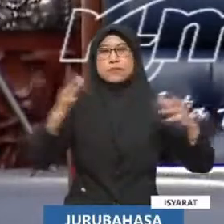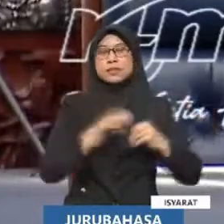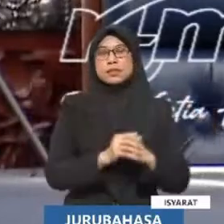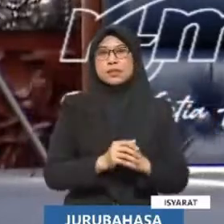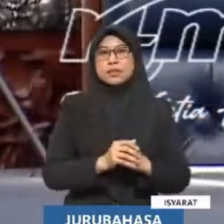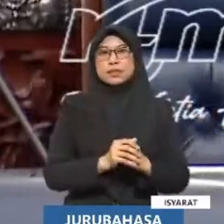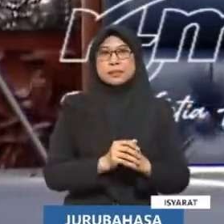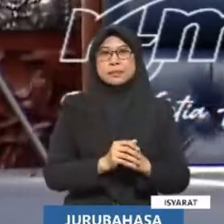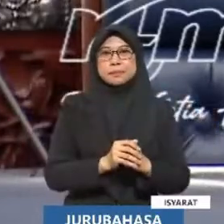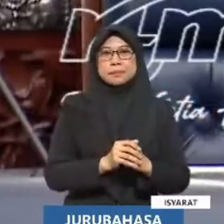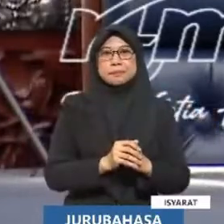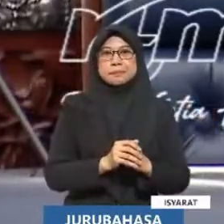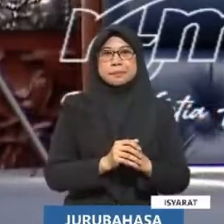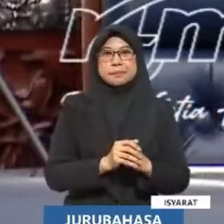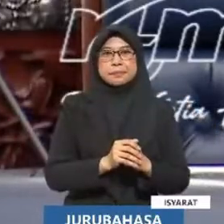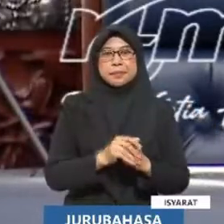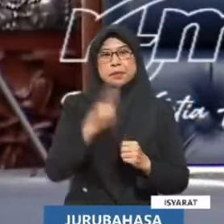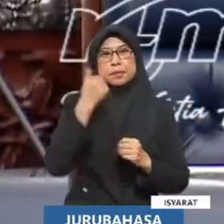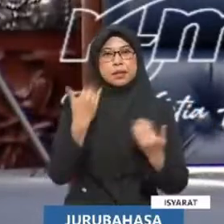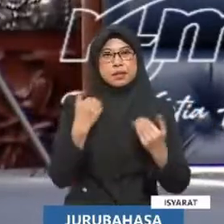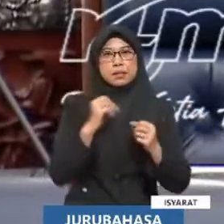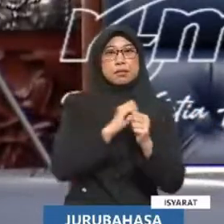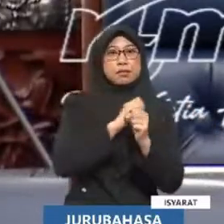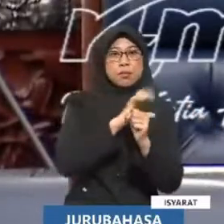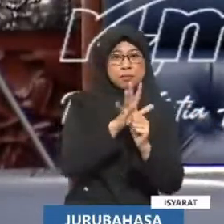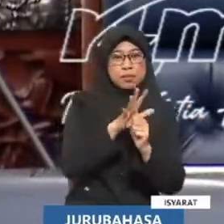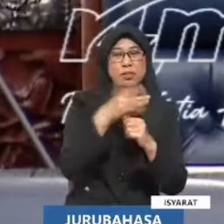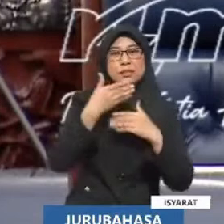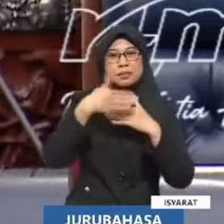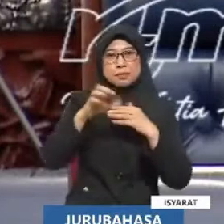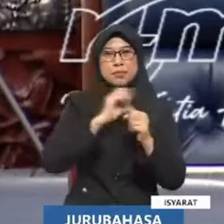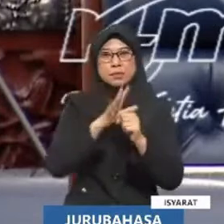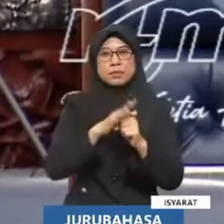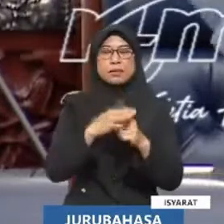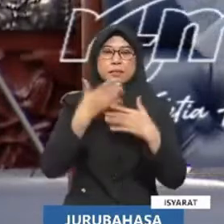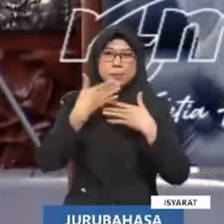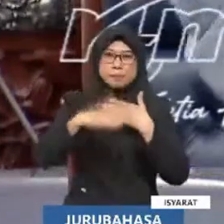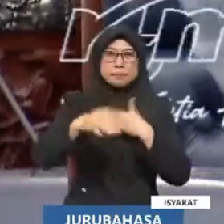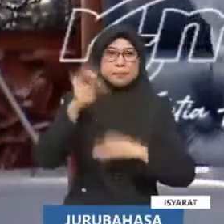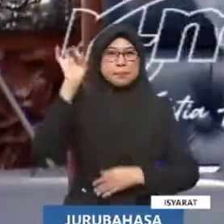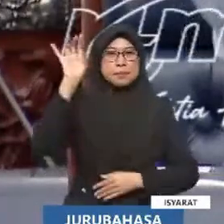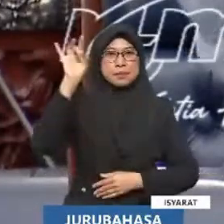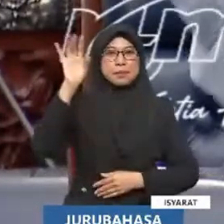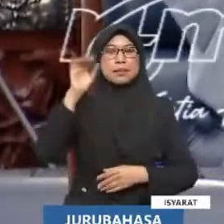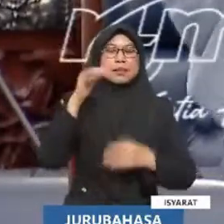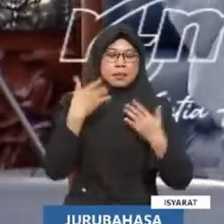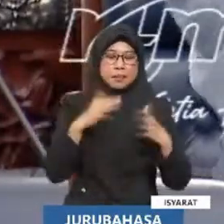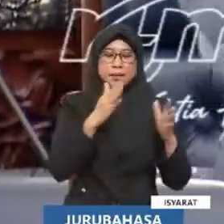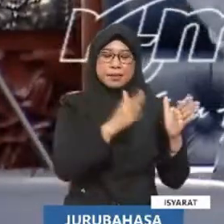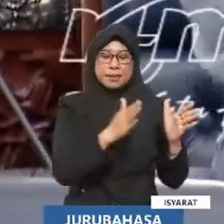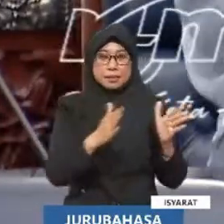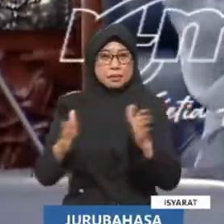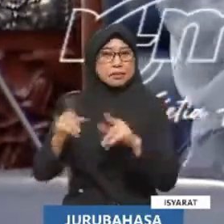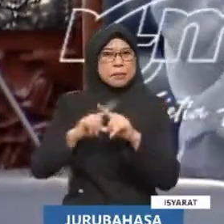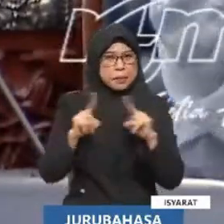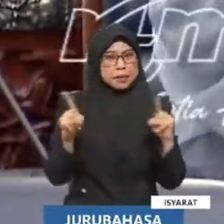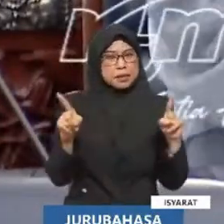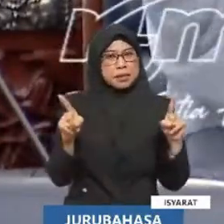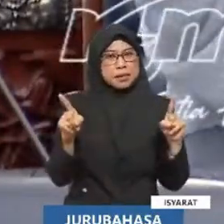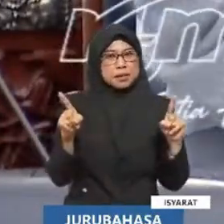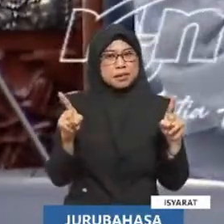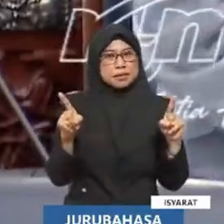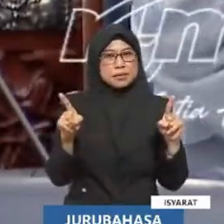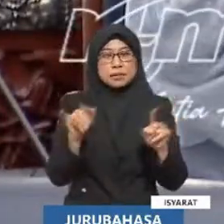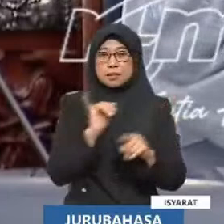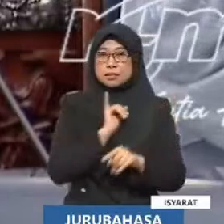dalam apa isu komik dan juga posko Beat selepas Indonesia Allah ia akan lebih teratur dan tersusun Tapi namun